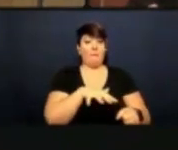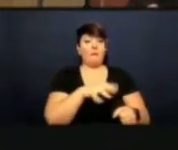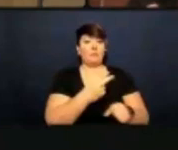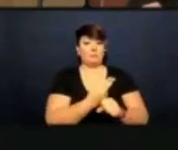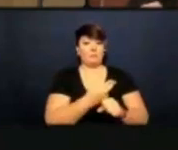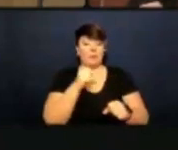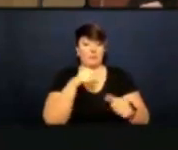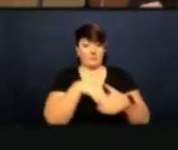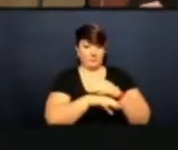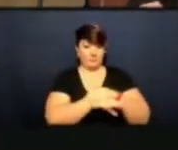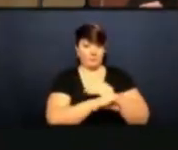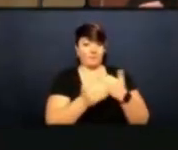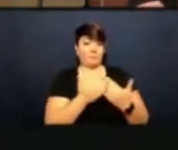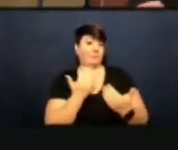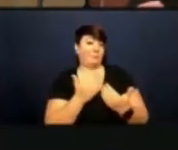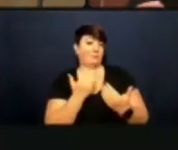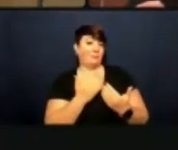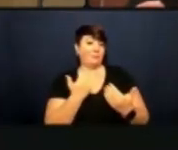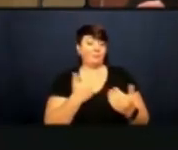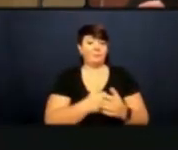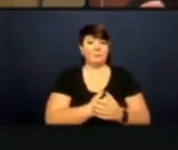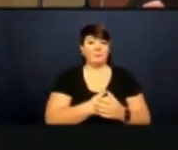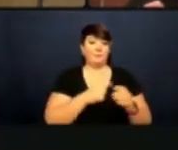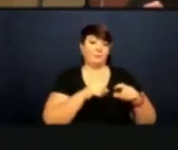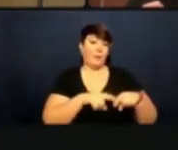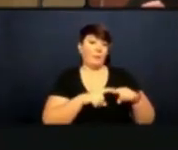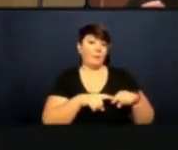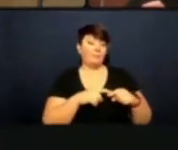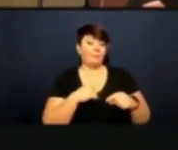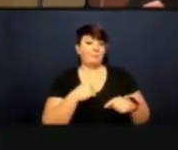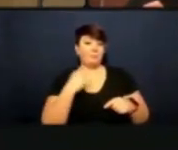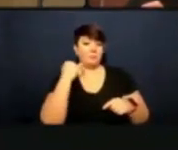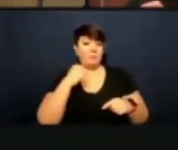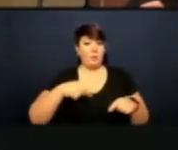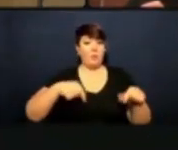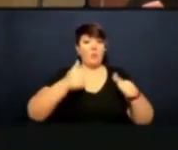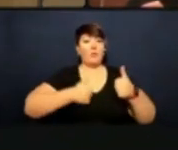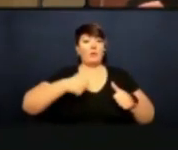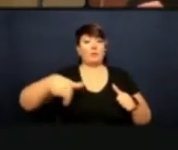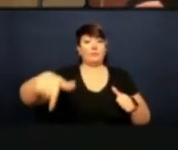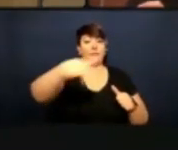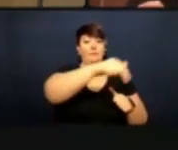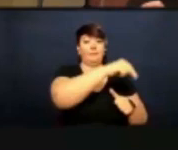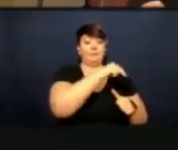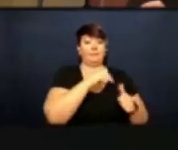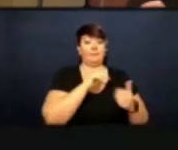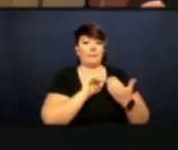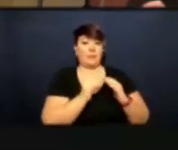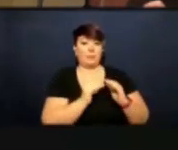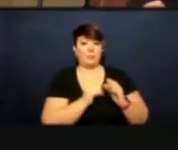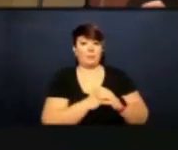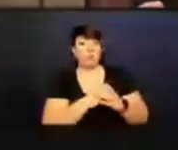tuangalie jinsi ambavyo tunaweza kuhakikisha ya kuwa ofisi hizi zinaweza kufikiwa kwa